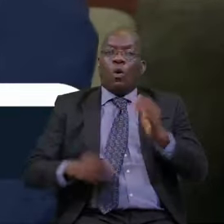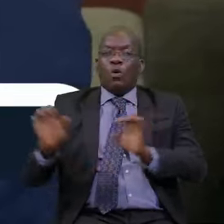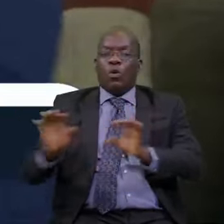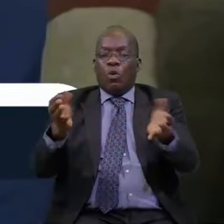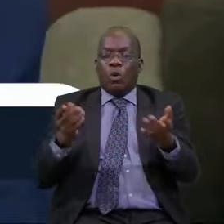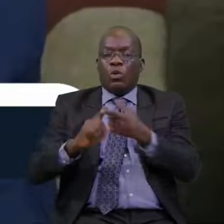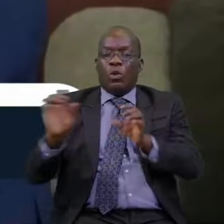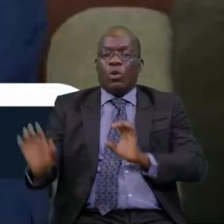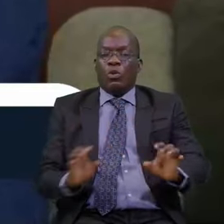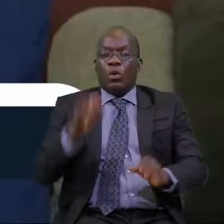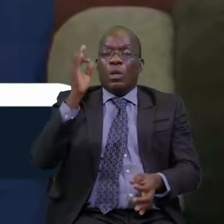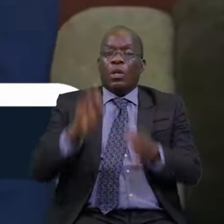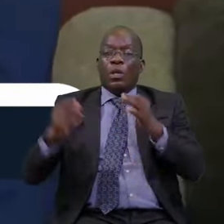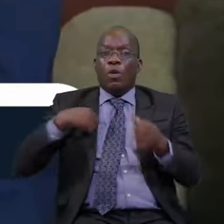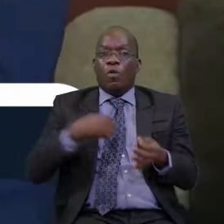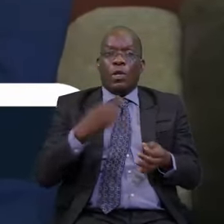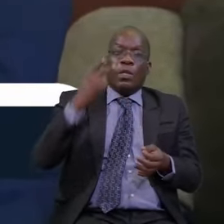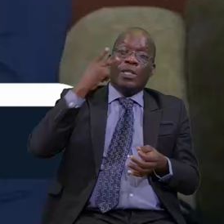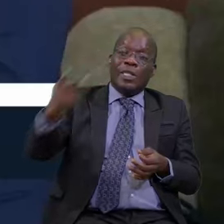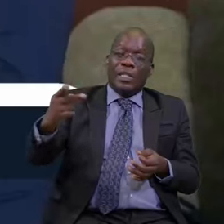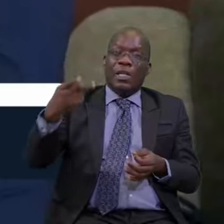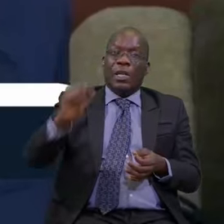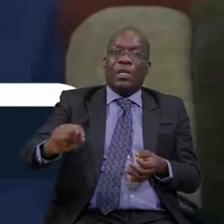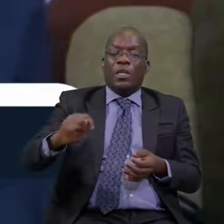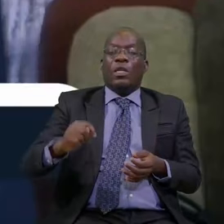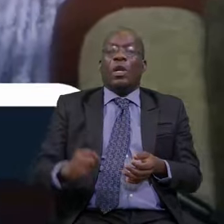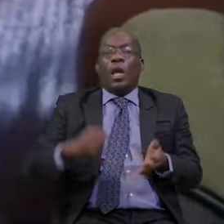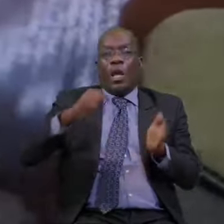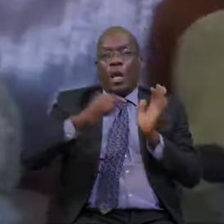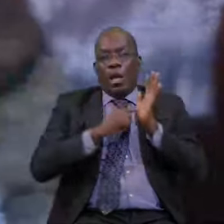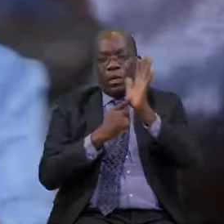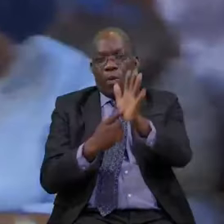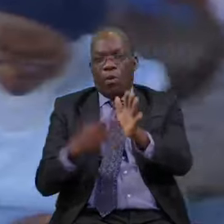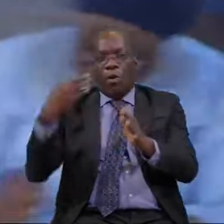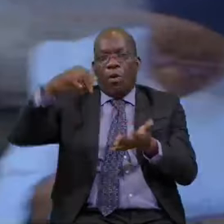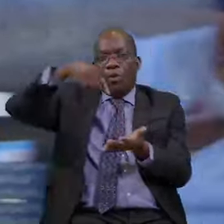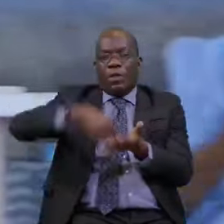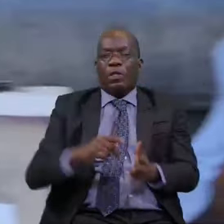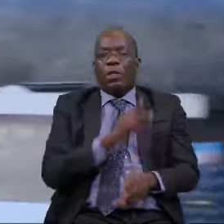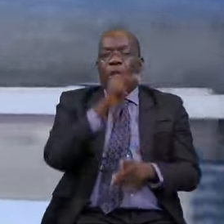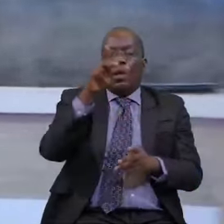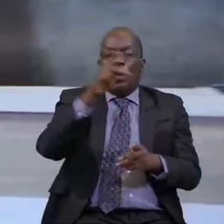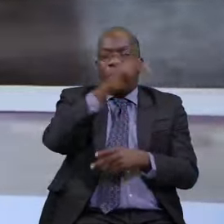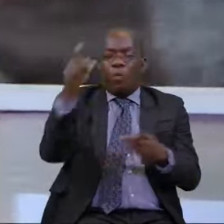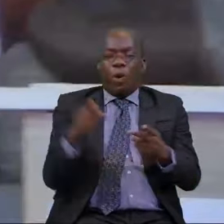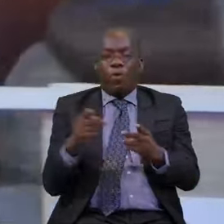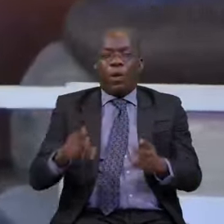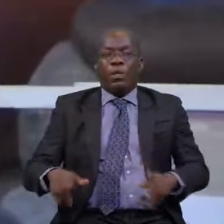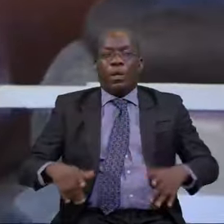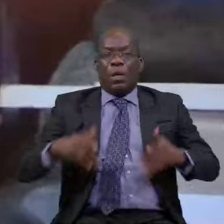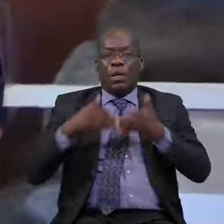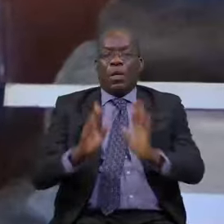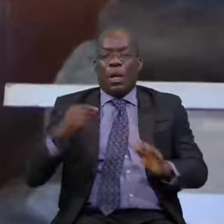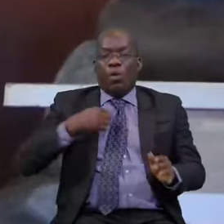faire? Que voulez-vous faire? Si vous observez le modèle de ce dirigeant parfait, nous devons avoir une